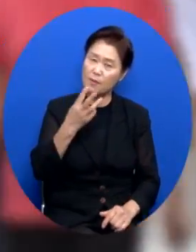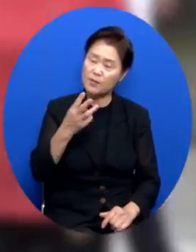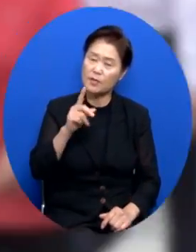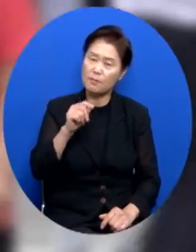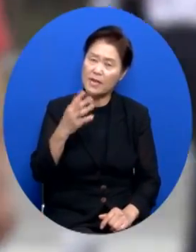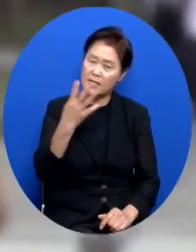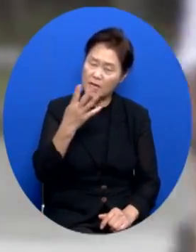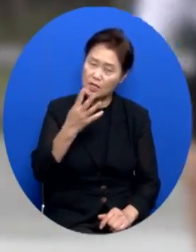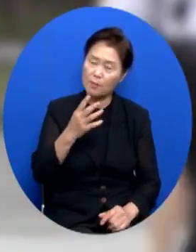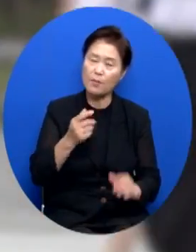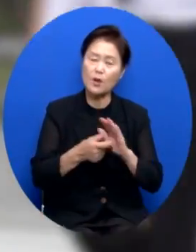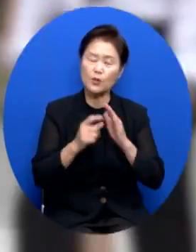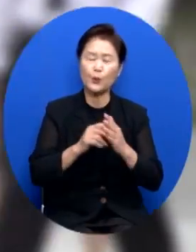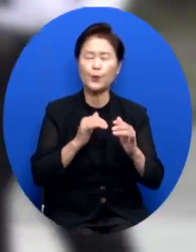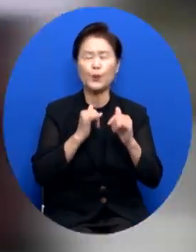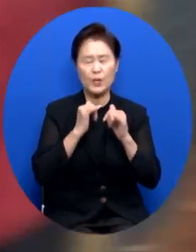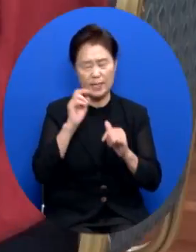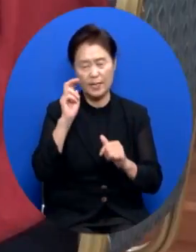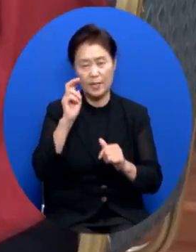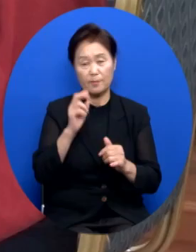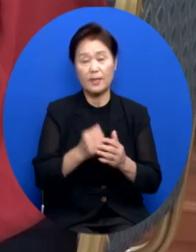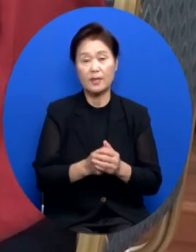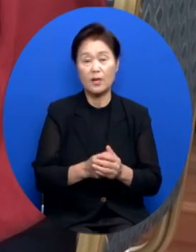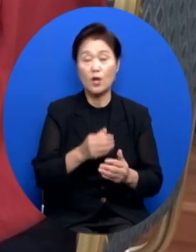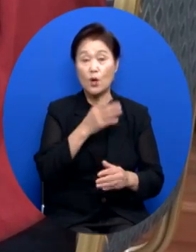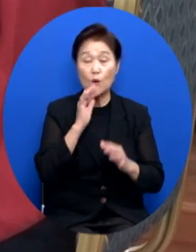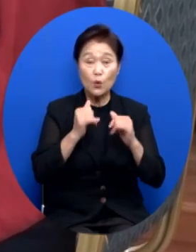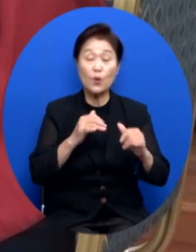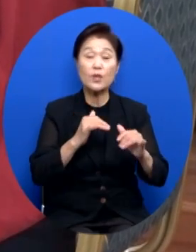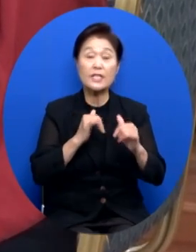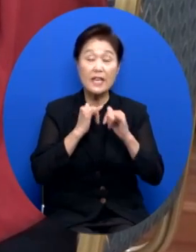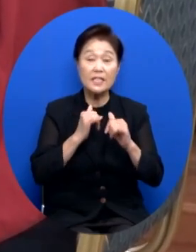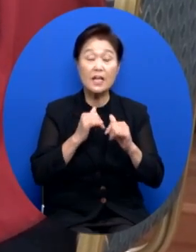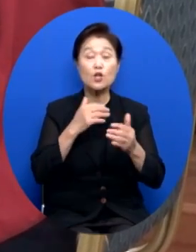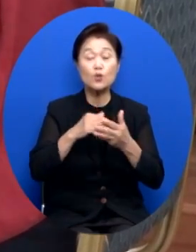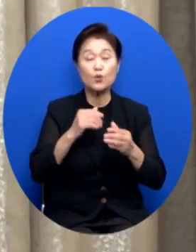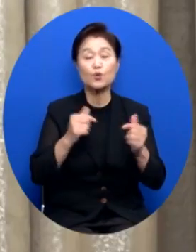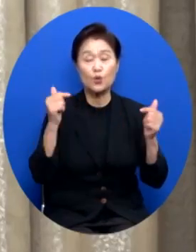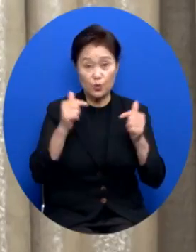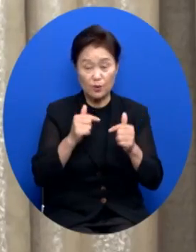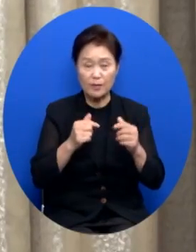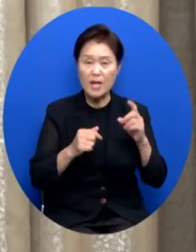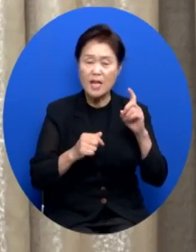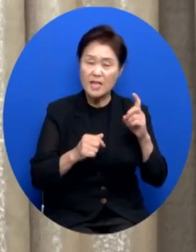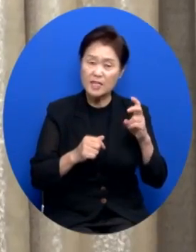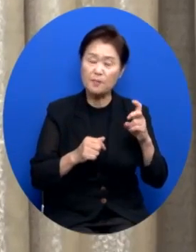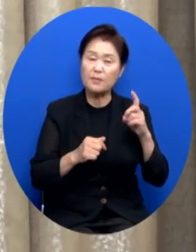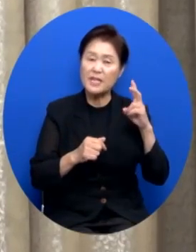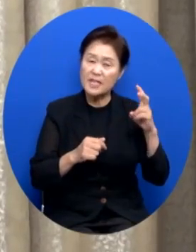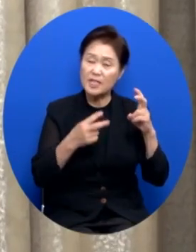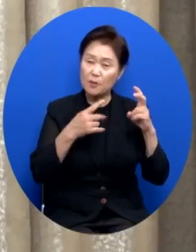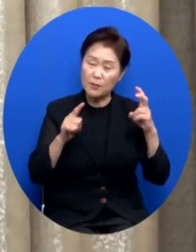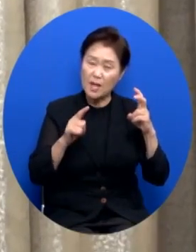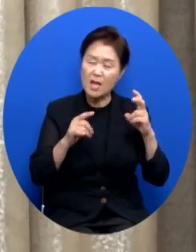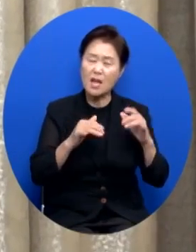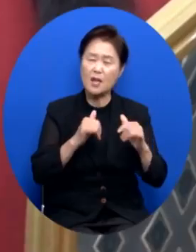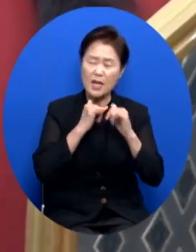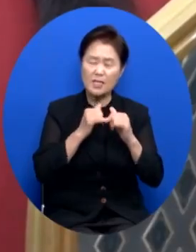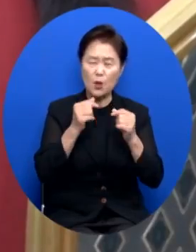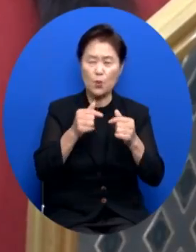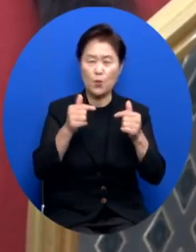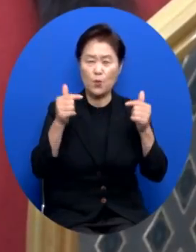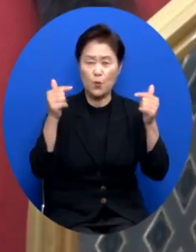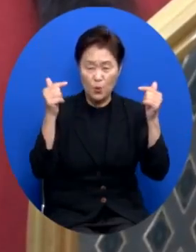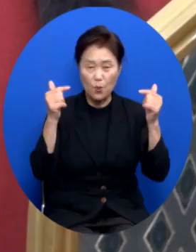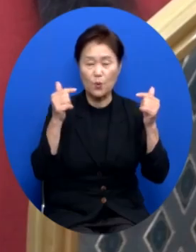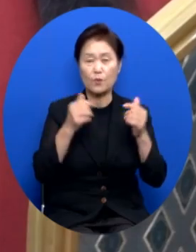4천 명 사이로 전망하고 있습니다. 노인 자살자 수는 감소했으나 10대와 20대 젊은 층 자살자 수가 증가하고 있다는